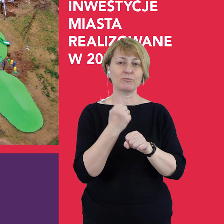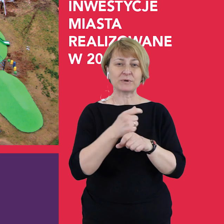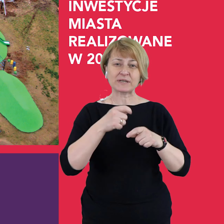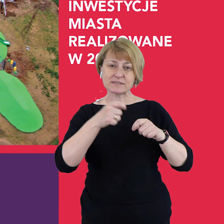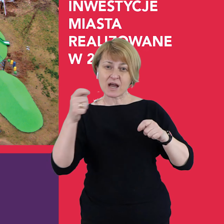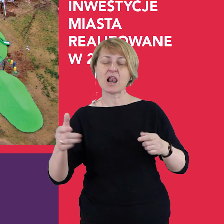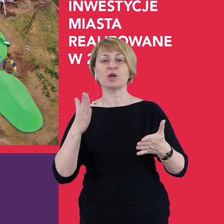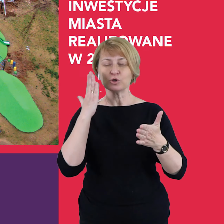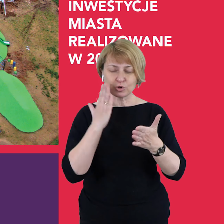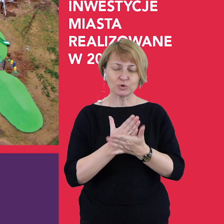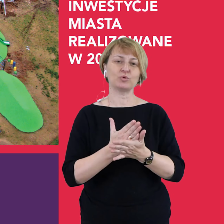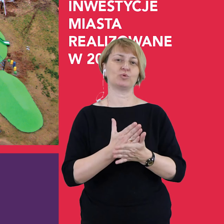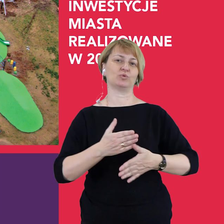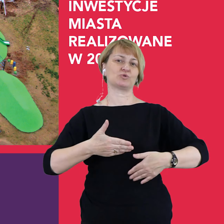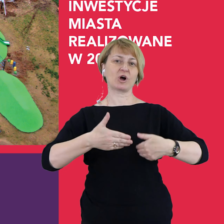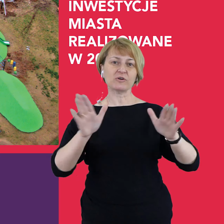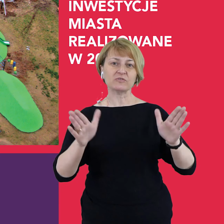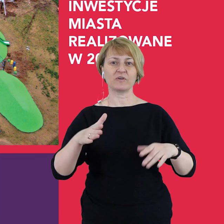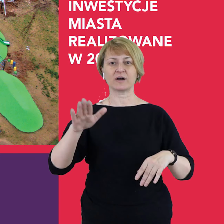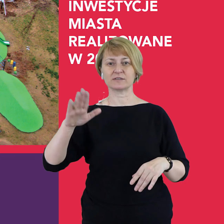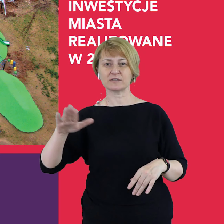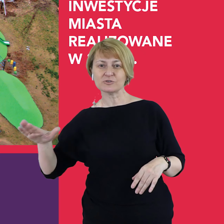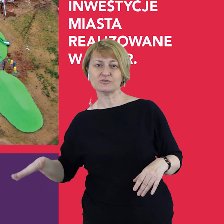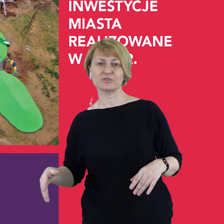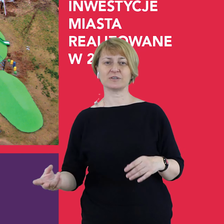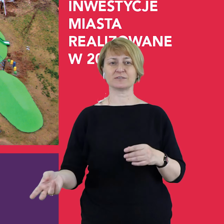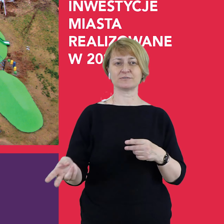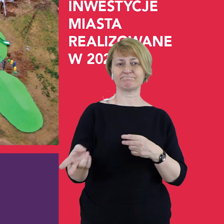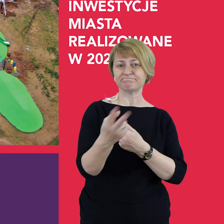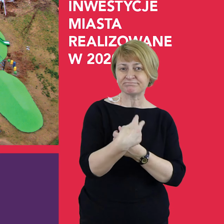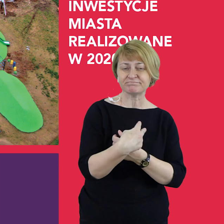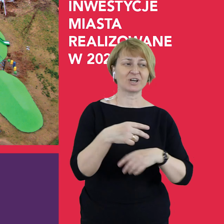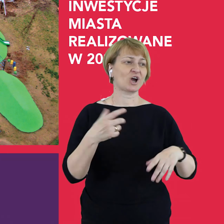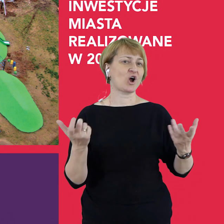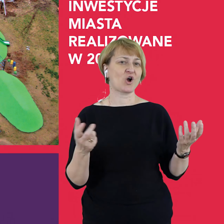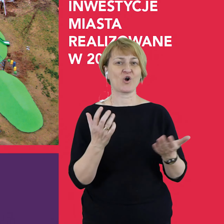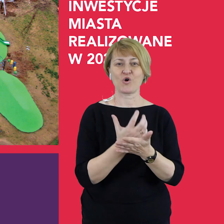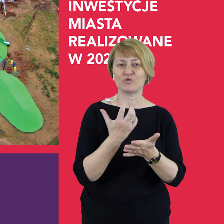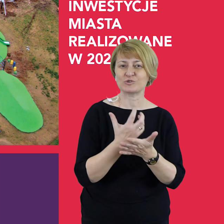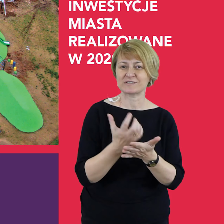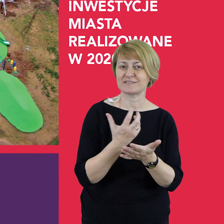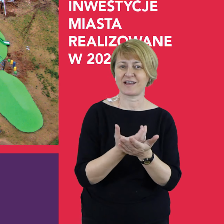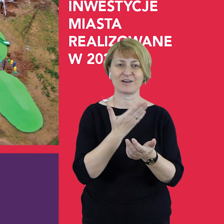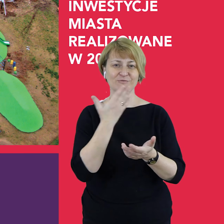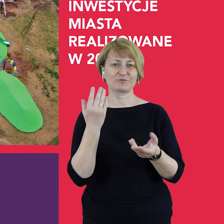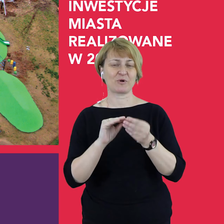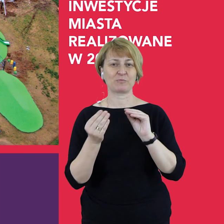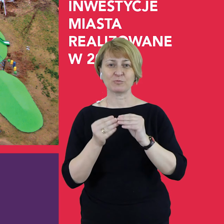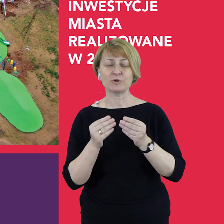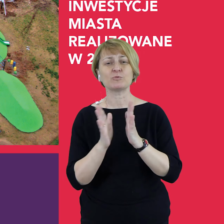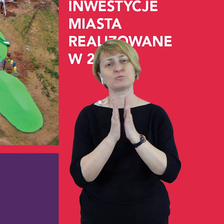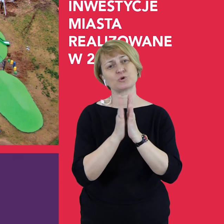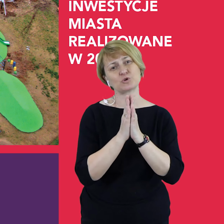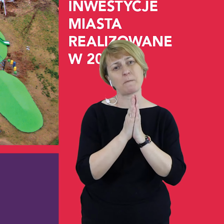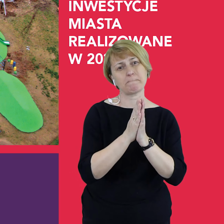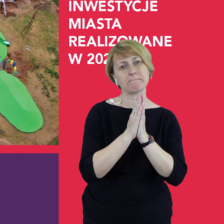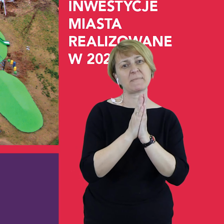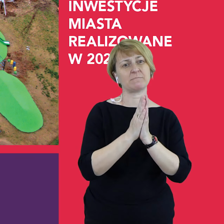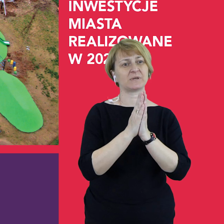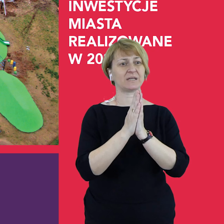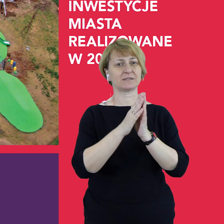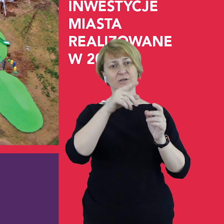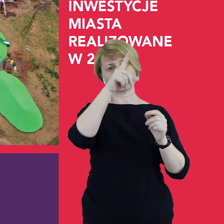przedłużyły. Plac zabaw jest jednak już otwarty. Dzieci korzystają i oczywiście zachęcam do korzystania, ale proszę pamiętać o dystansie